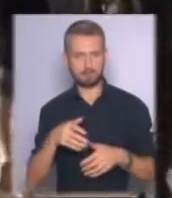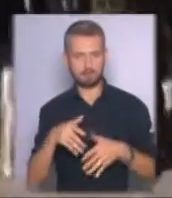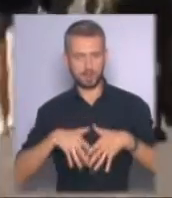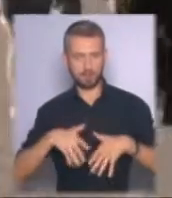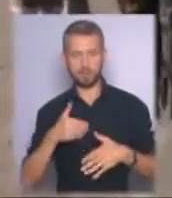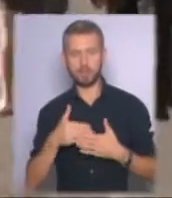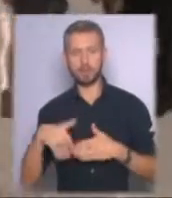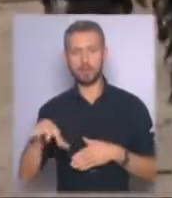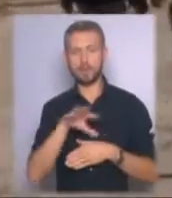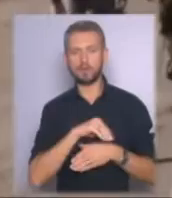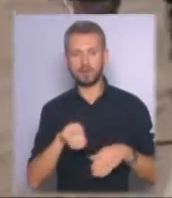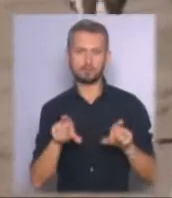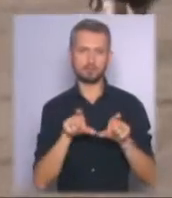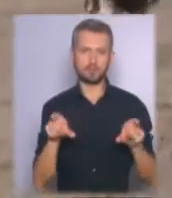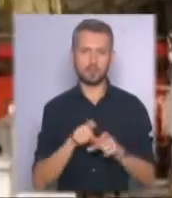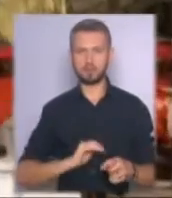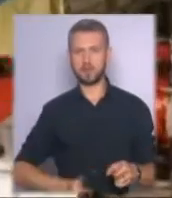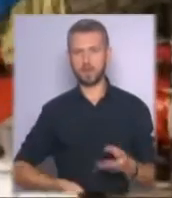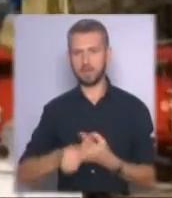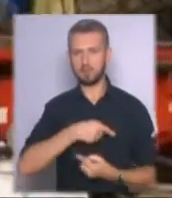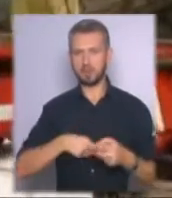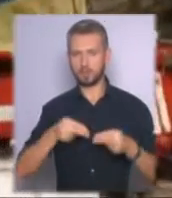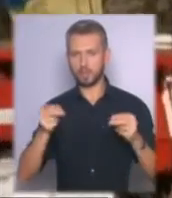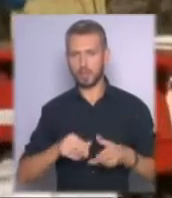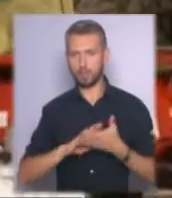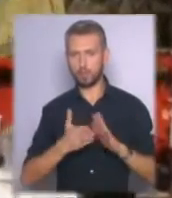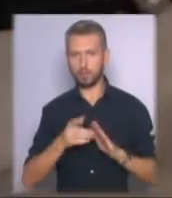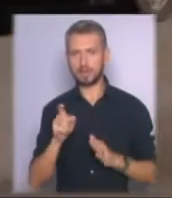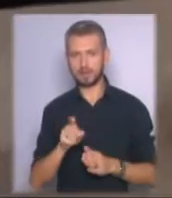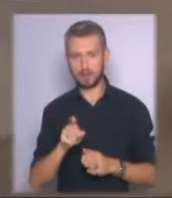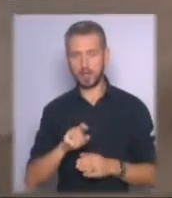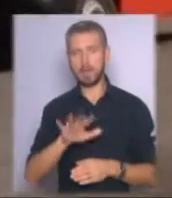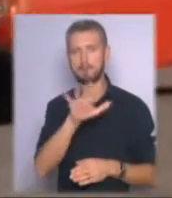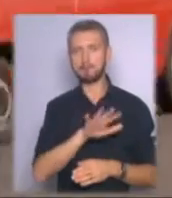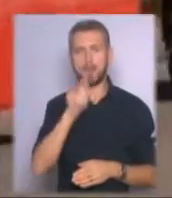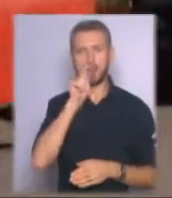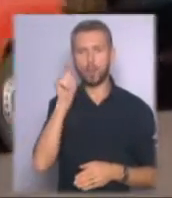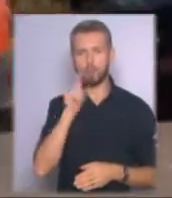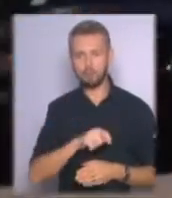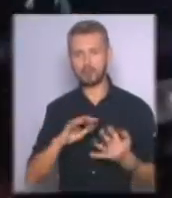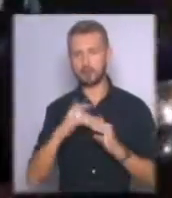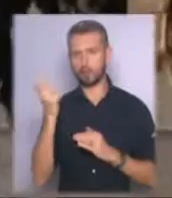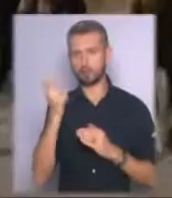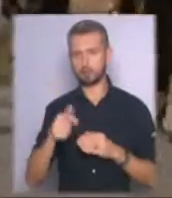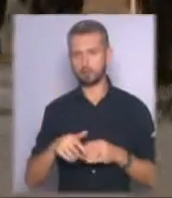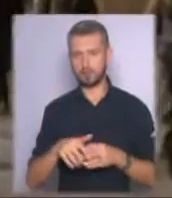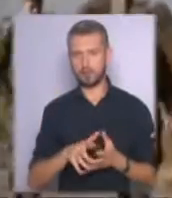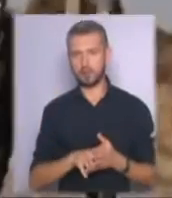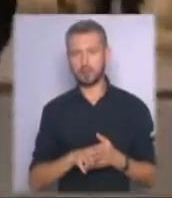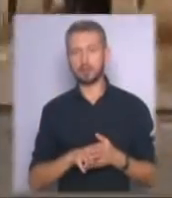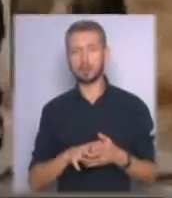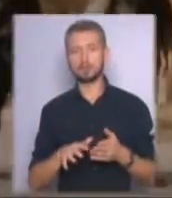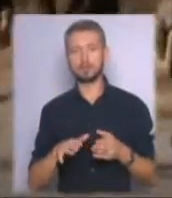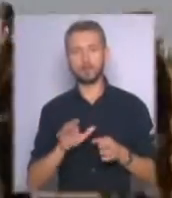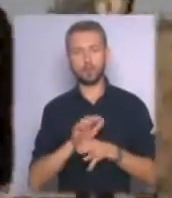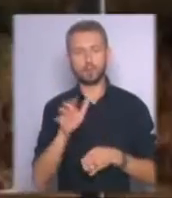всі мережеві компанії і приватні підприємці уклали договори з материковими сільгоспвиробниками. До слова, за цю ніч жодна фура з України